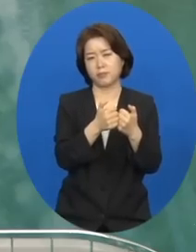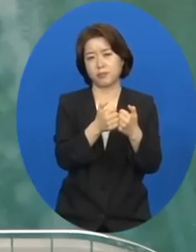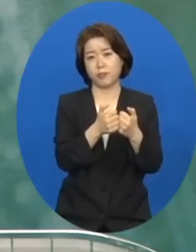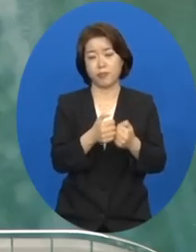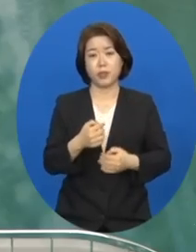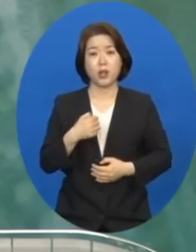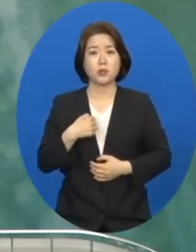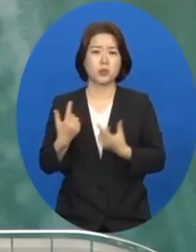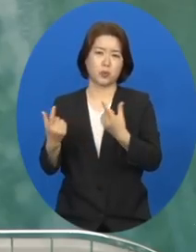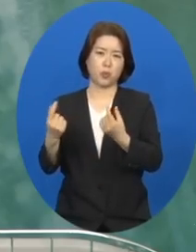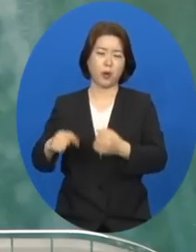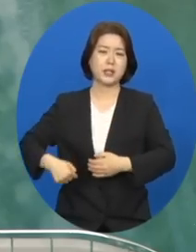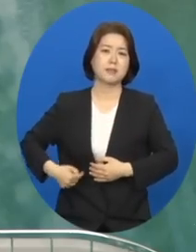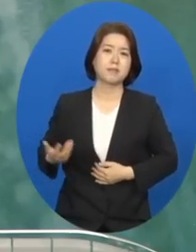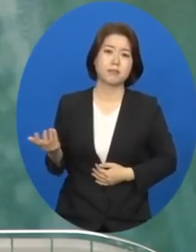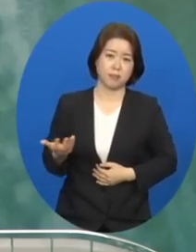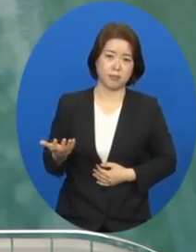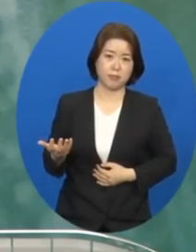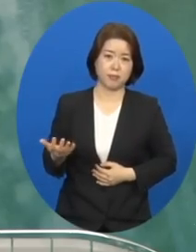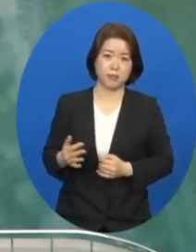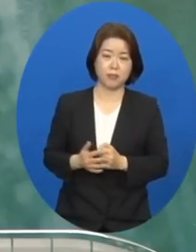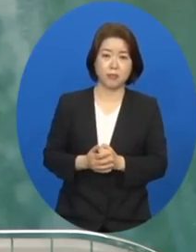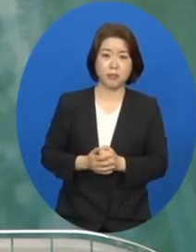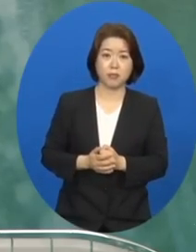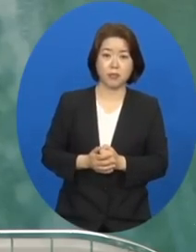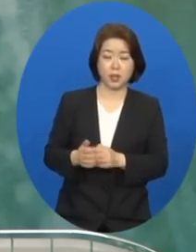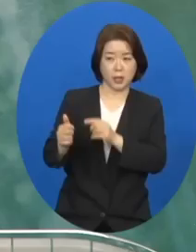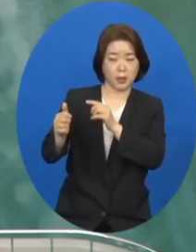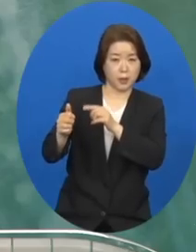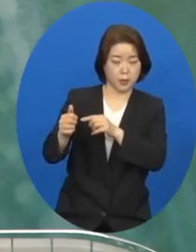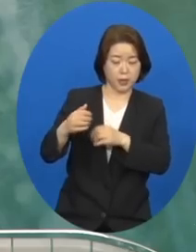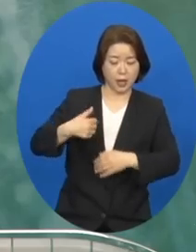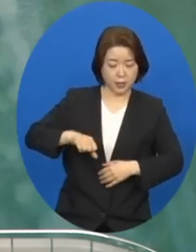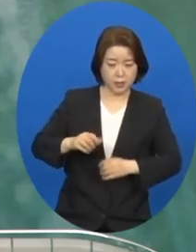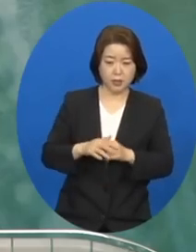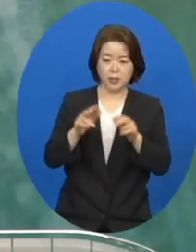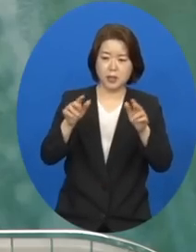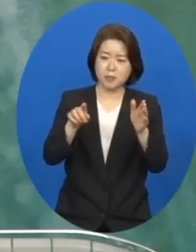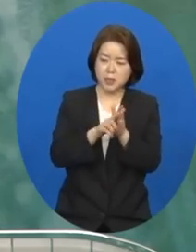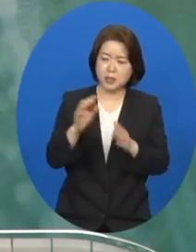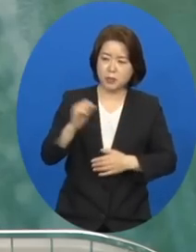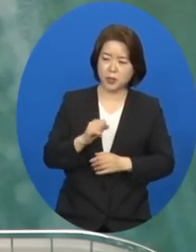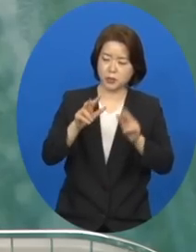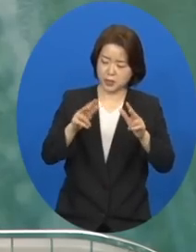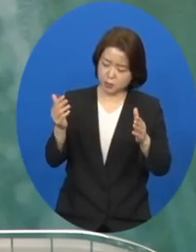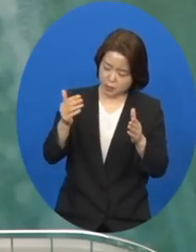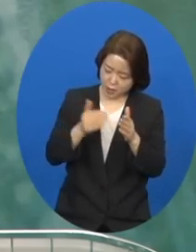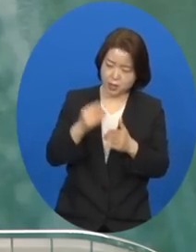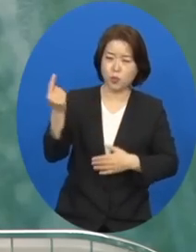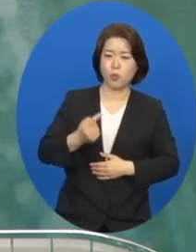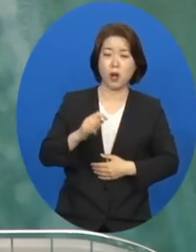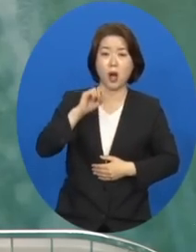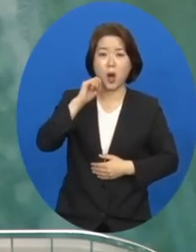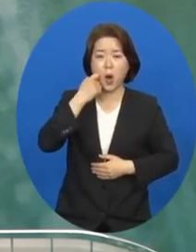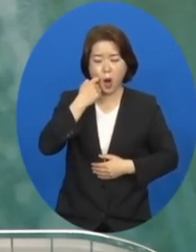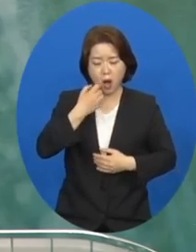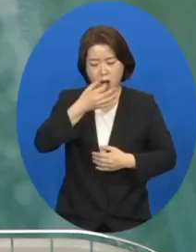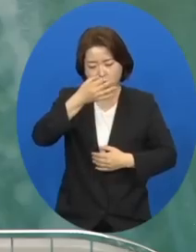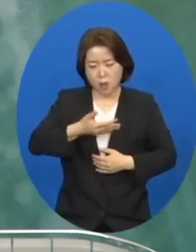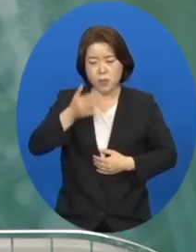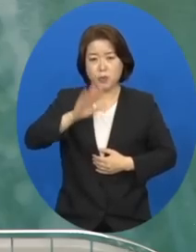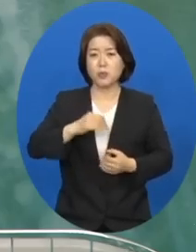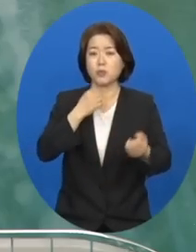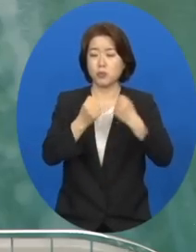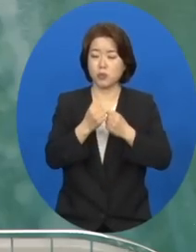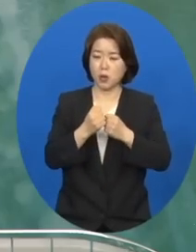마음이 참 아팠습니다 하나님이 아들이 믿음으로 지금까지 왔고 어려운 좌절을 겪어도 그렇게 나왔는데 이렇게